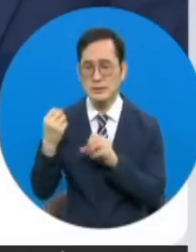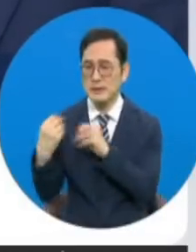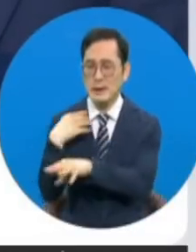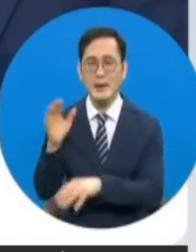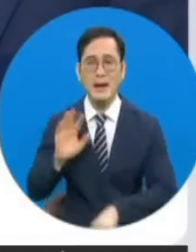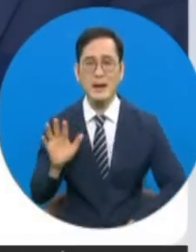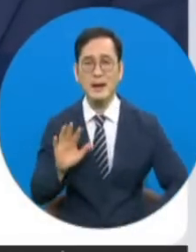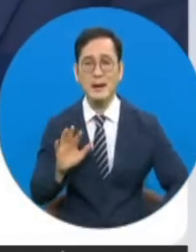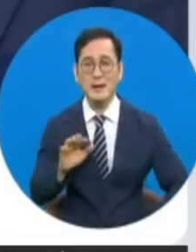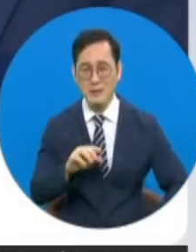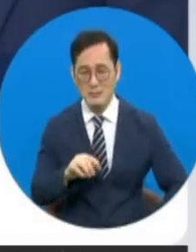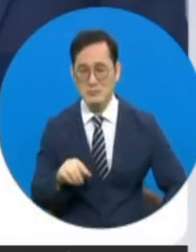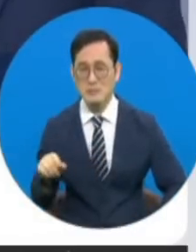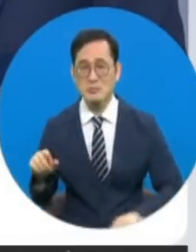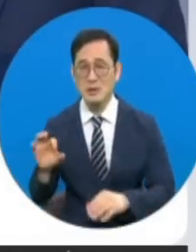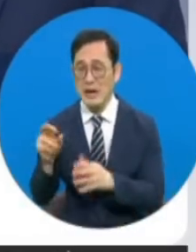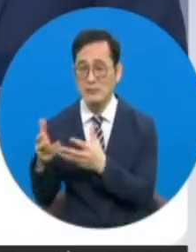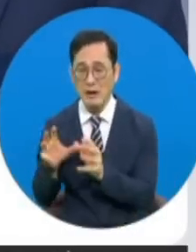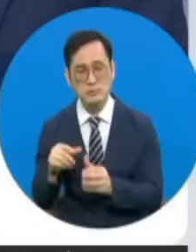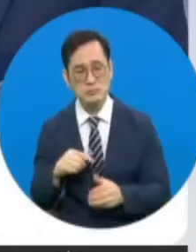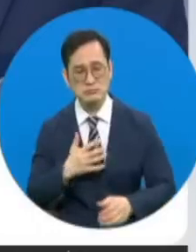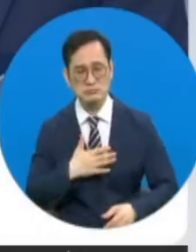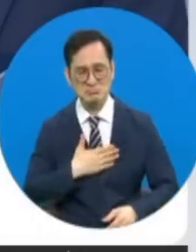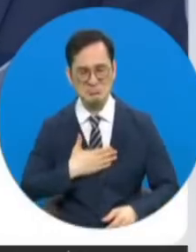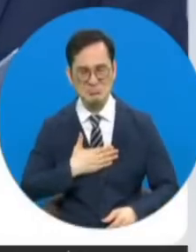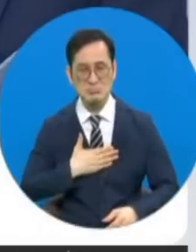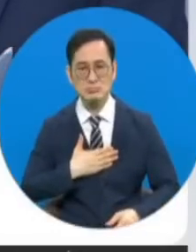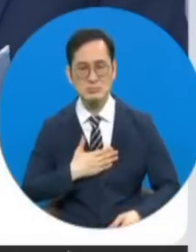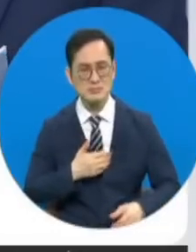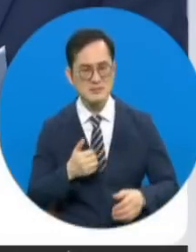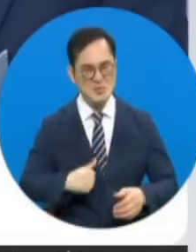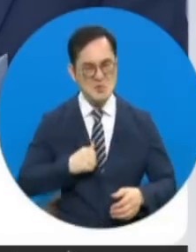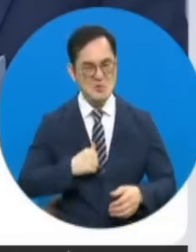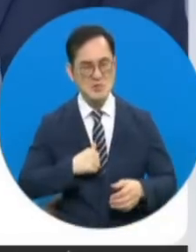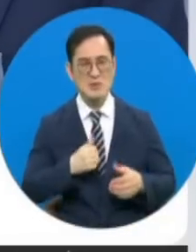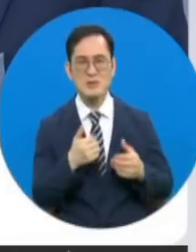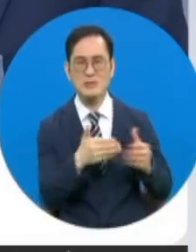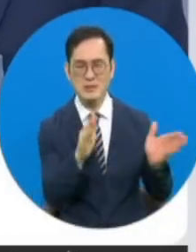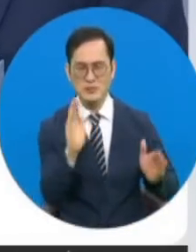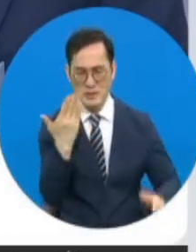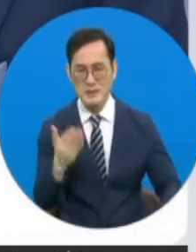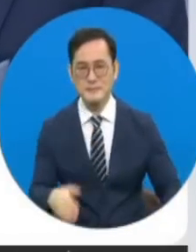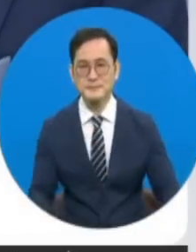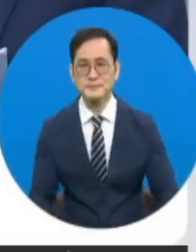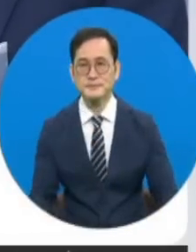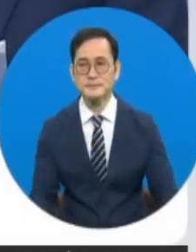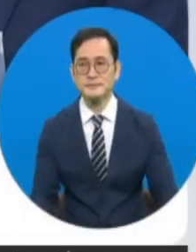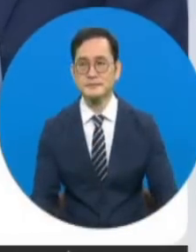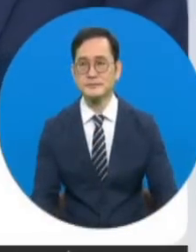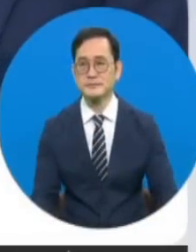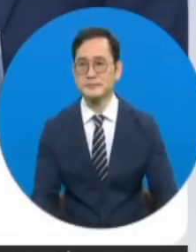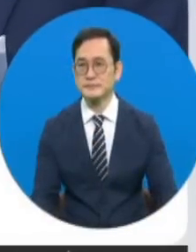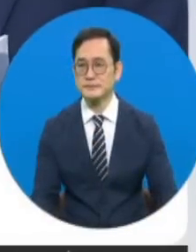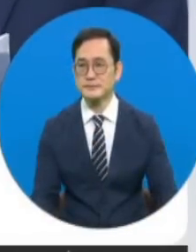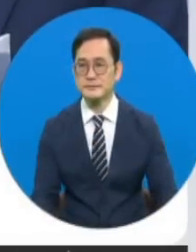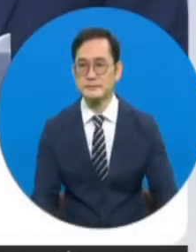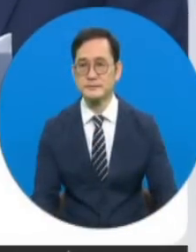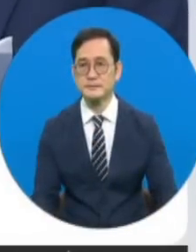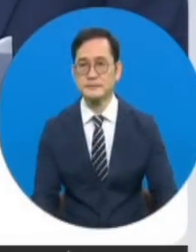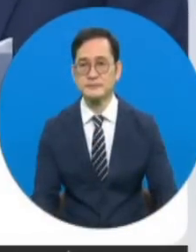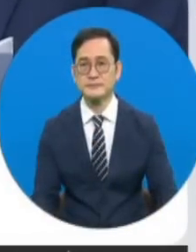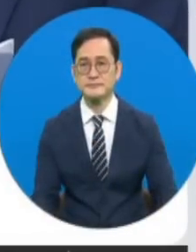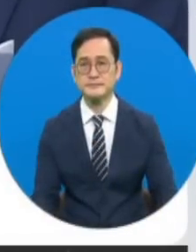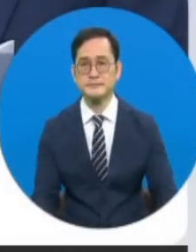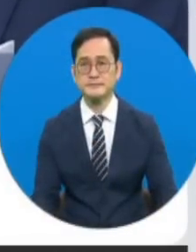지적할 수 지적하지 않을 수가 없기 때문에 여기에서는 사실 발견할 수밖에 없는 상황이다 그리고 저렇게 답변해서는 안 된다 저는 그런 말씀드리고 싶습니다